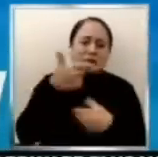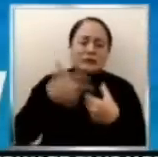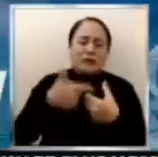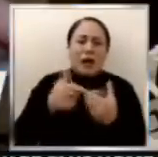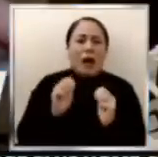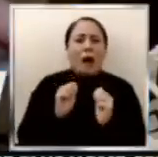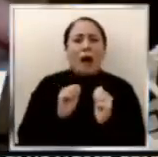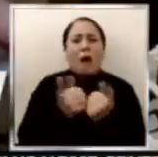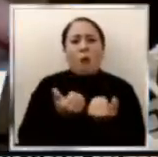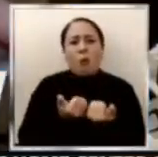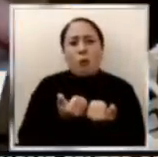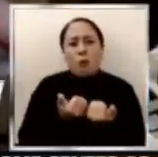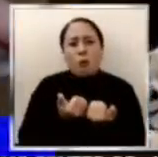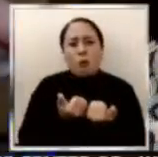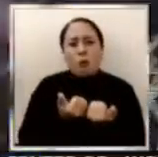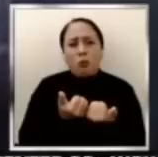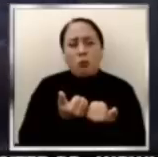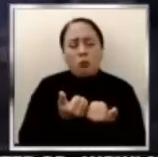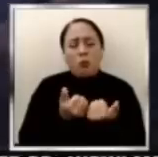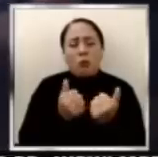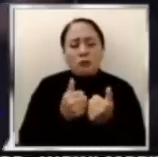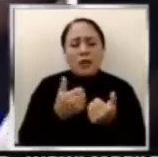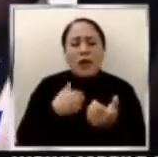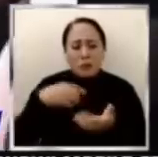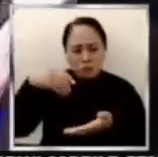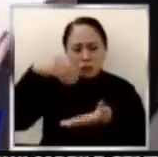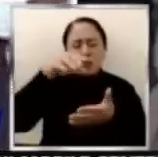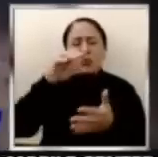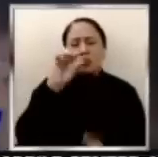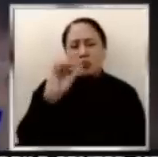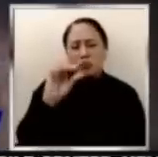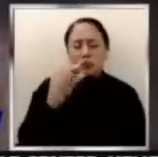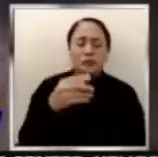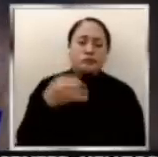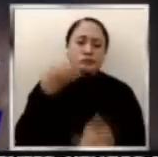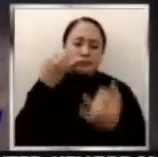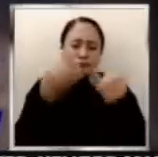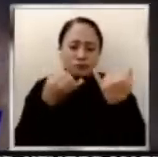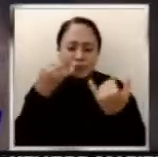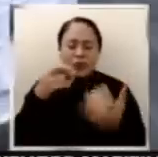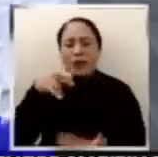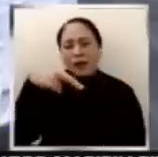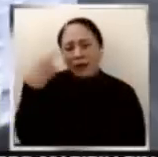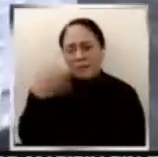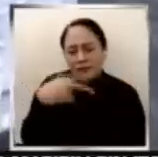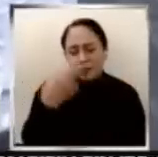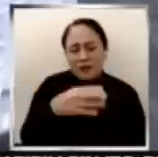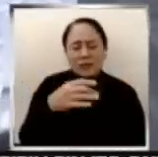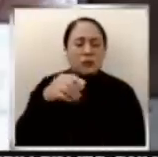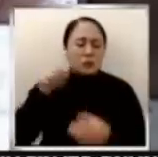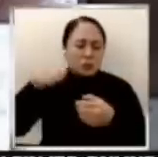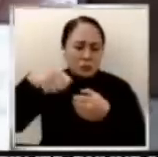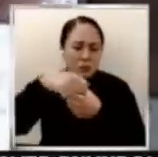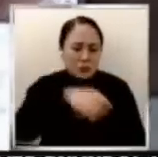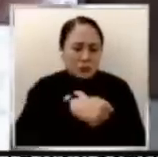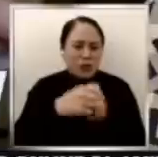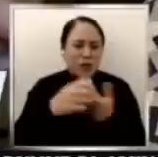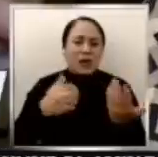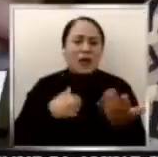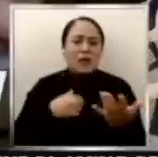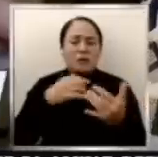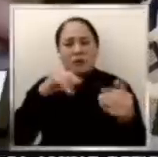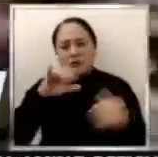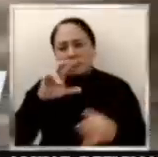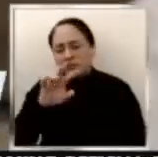sila? May ayuda naman pong binibigay na konti. Noodles, may bigas din po. Dilata, boundary ng mga 700, araw-araw,